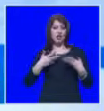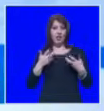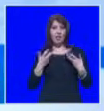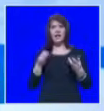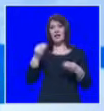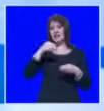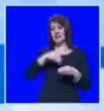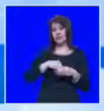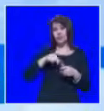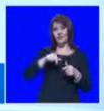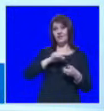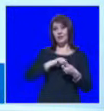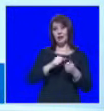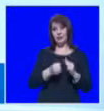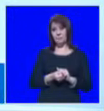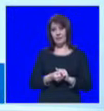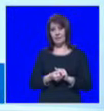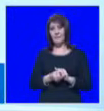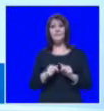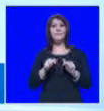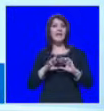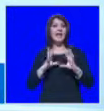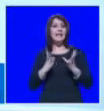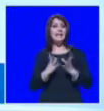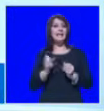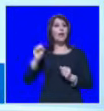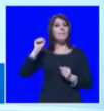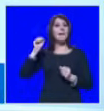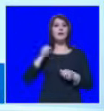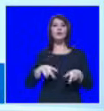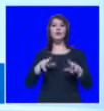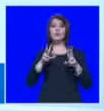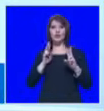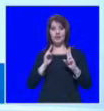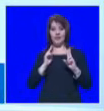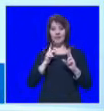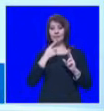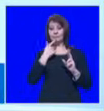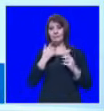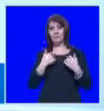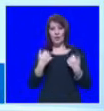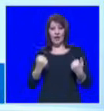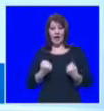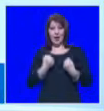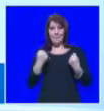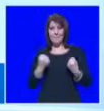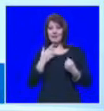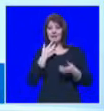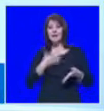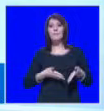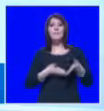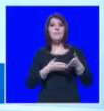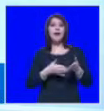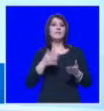включите в подобна битка? Изцяло партийно решение. Моите амбиции са да помагам със своите сили за политическия